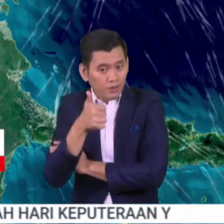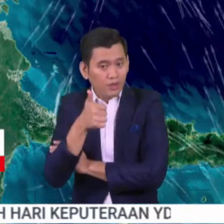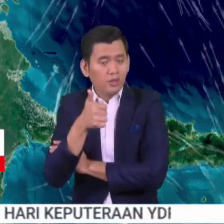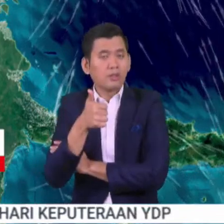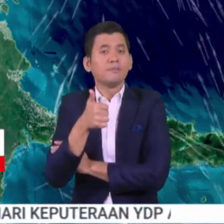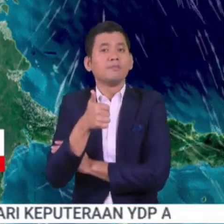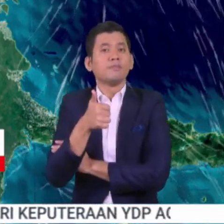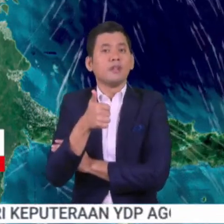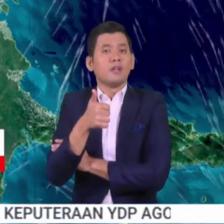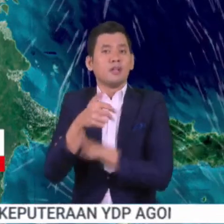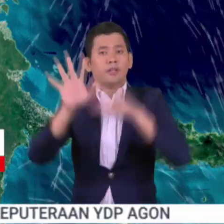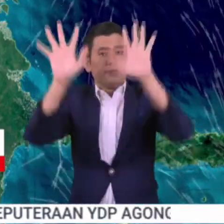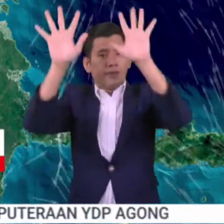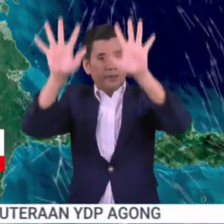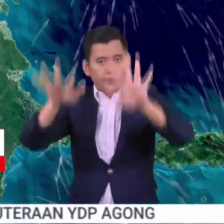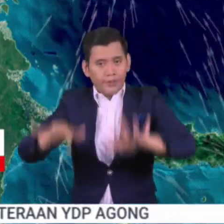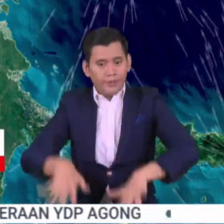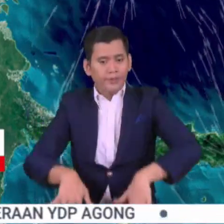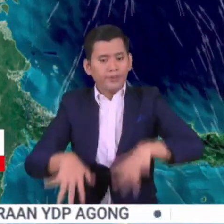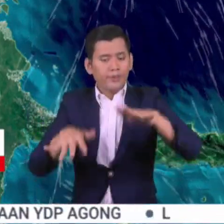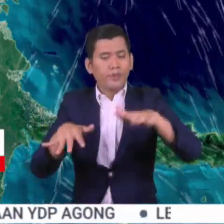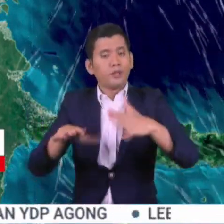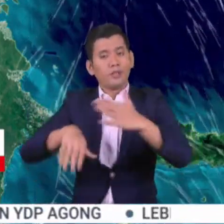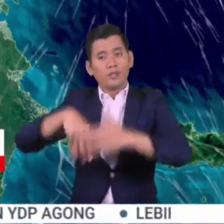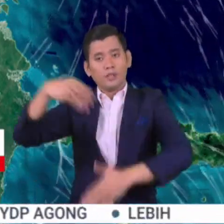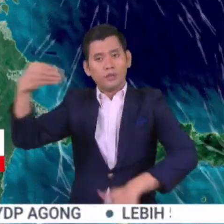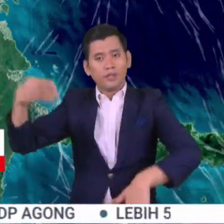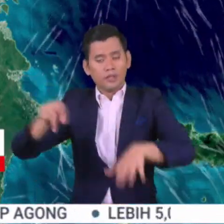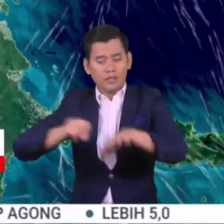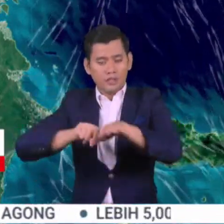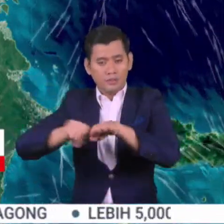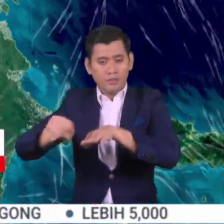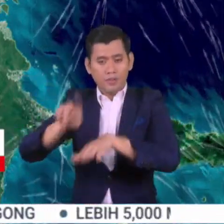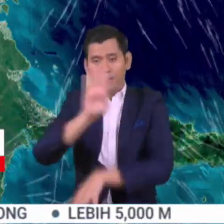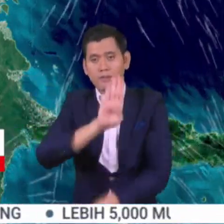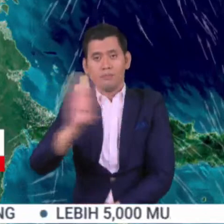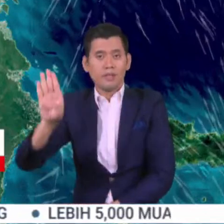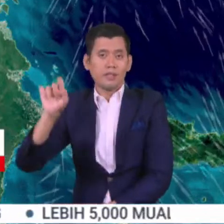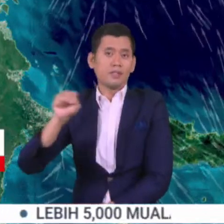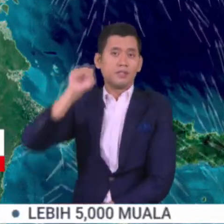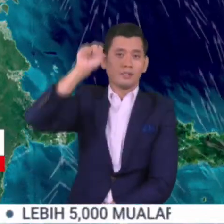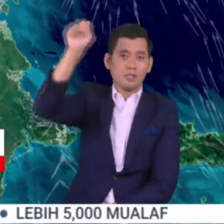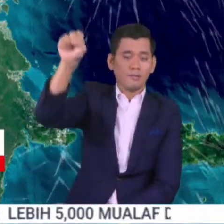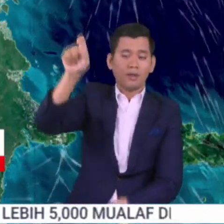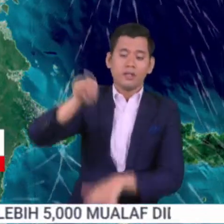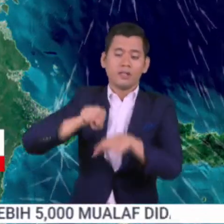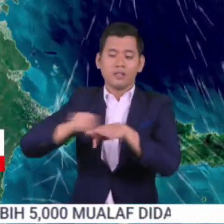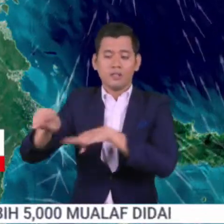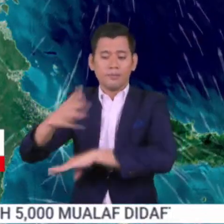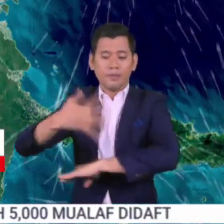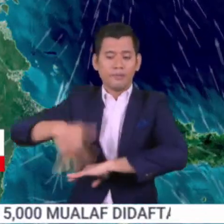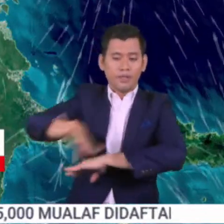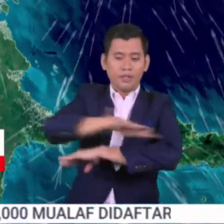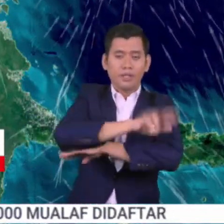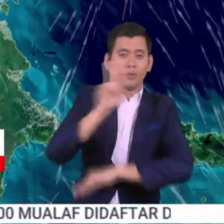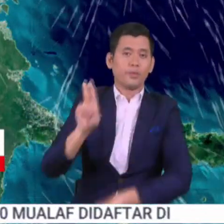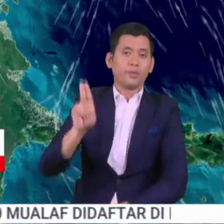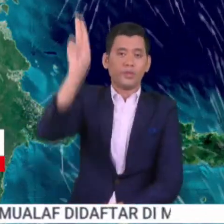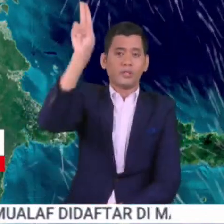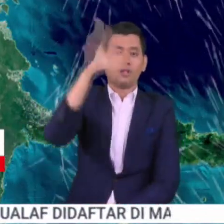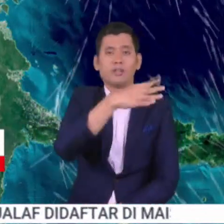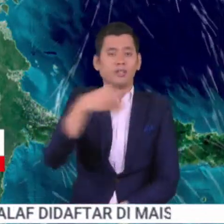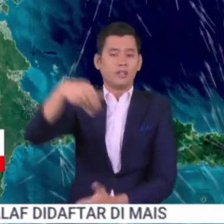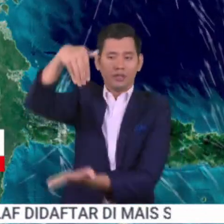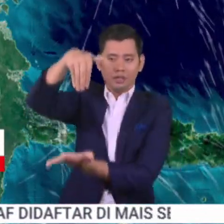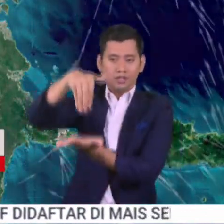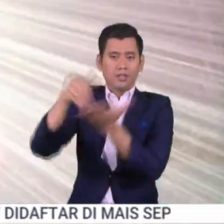cuaca hujan dijangkakan akan mula terbentuk hanya di sekitar luar pesisir barat Sabah dan juga pesisir utara dan tengah